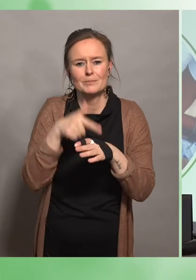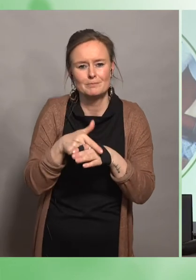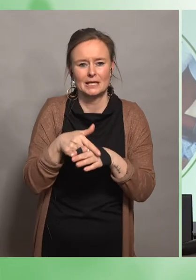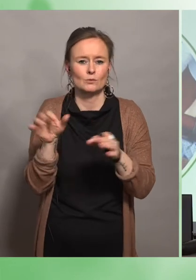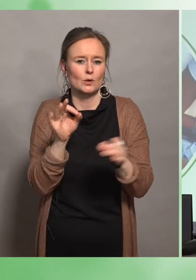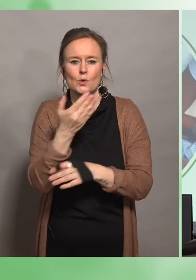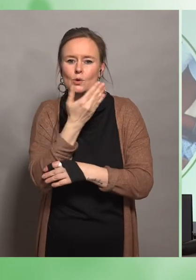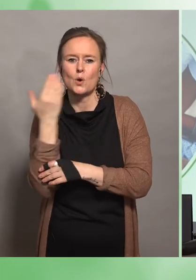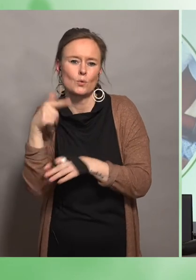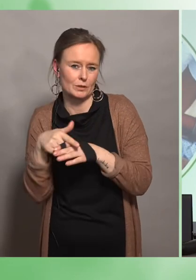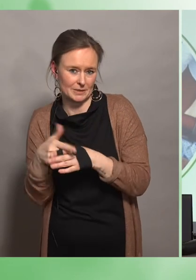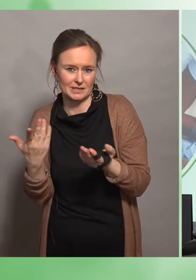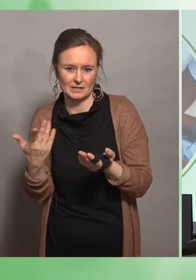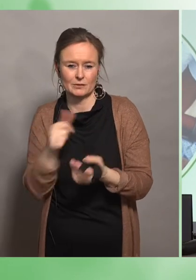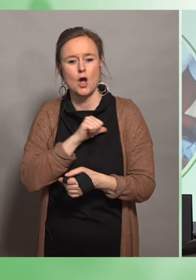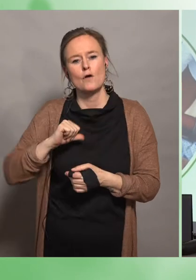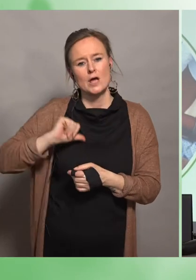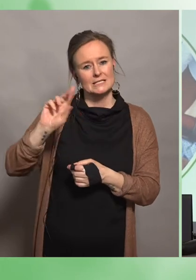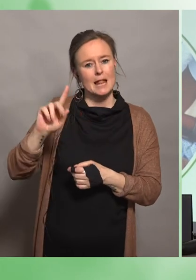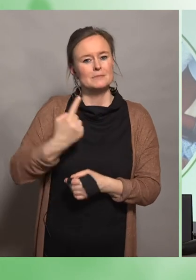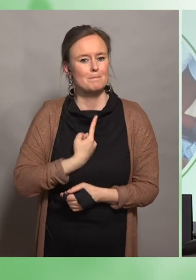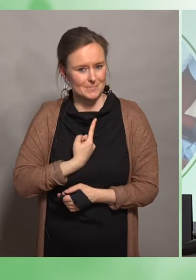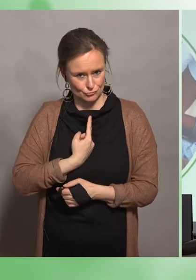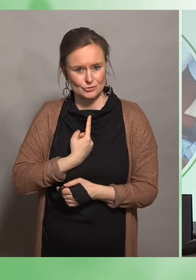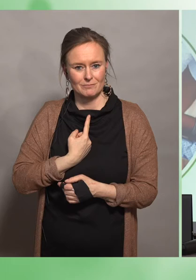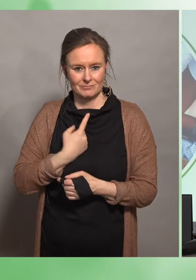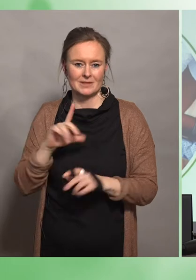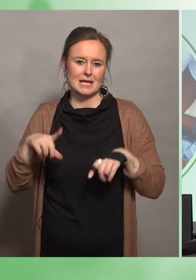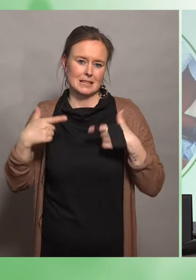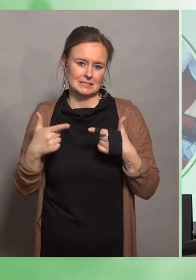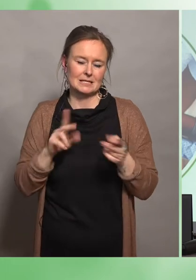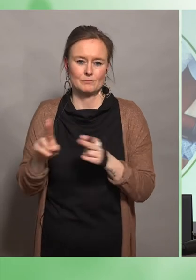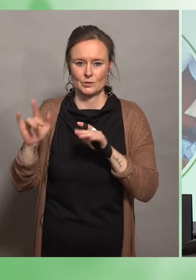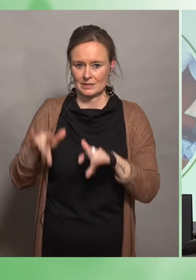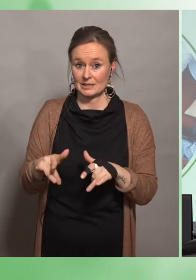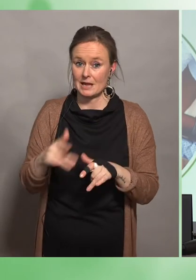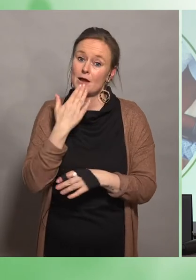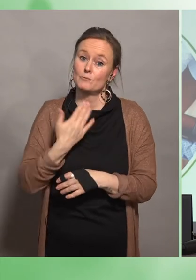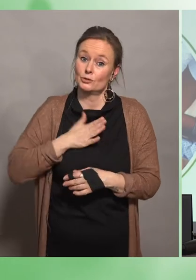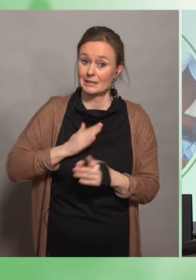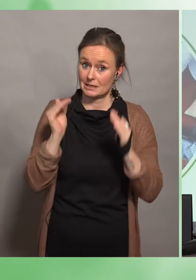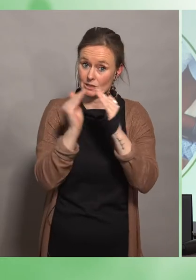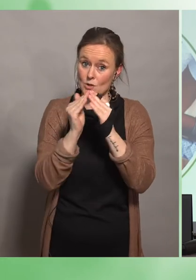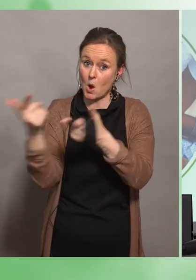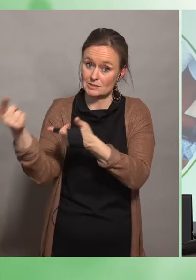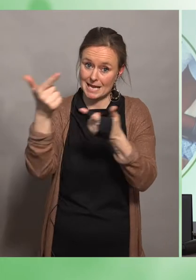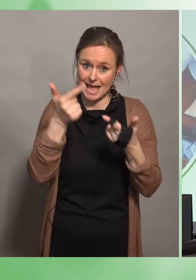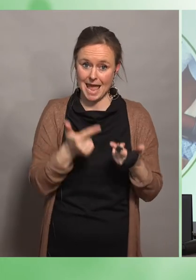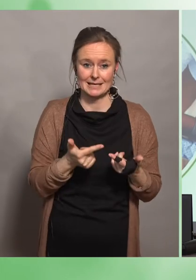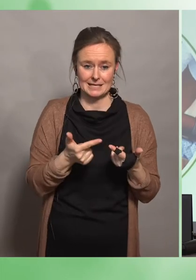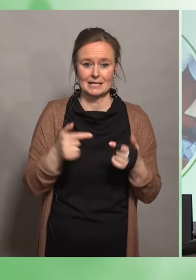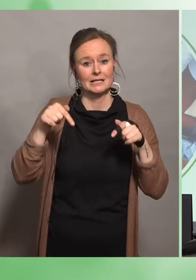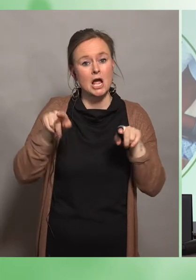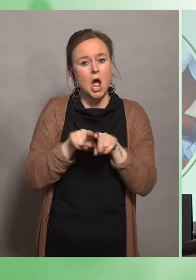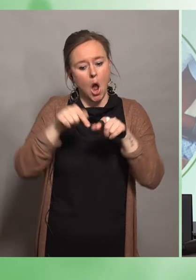und damit zu einem selbstbestimmten Leben zu ermöglichen. Ich möchte Sie zu Hause gerne einladen und auch Sie hier im Saal, die hier vor